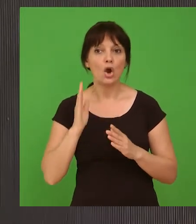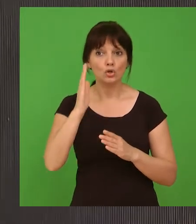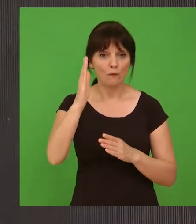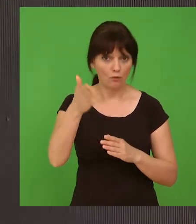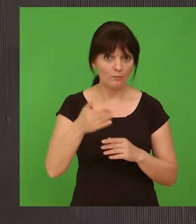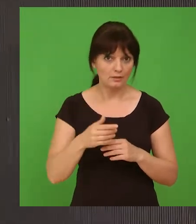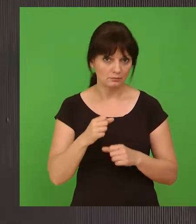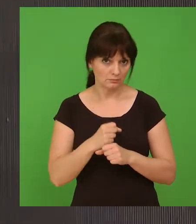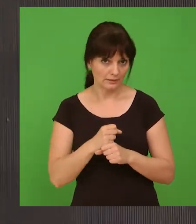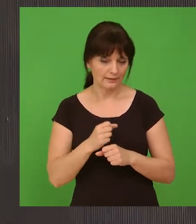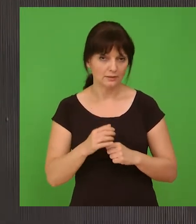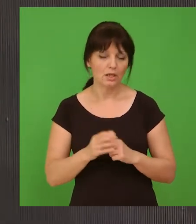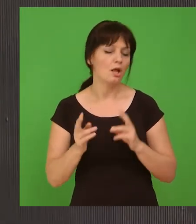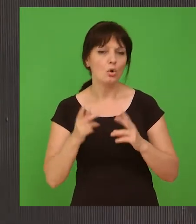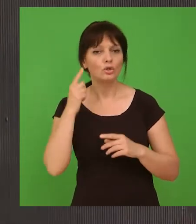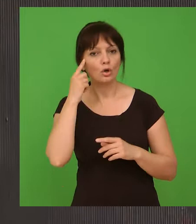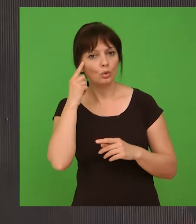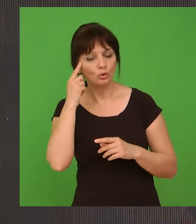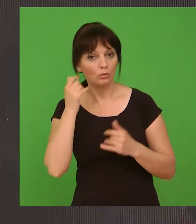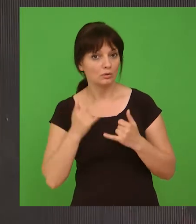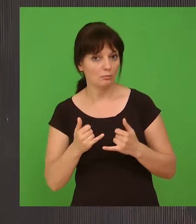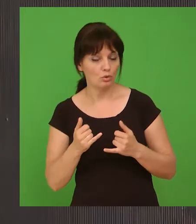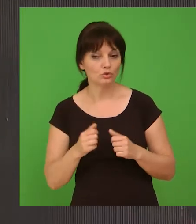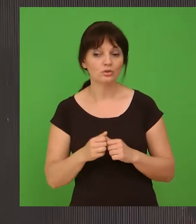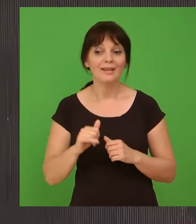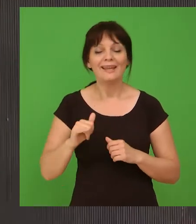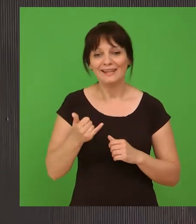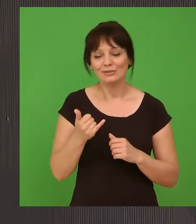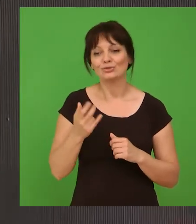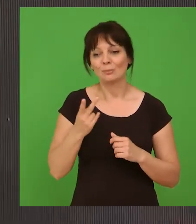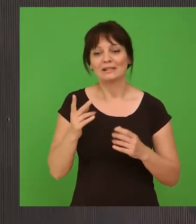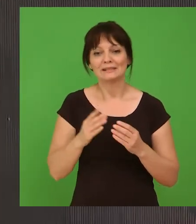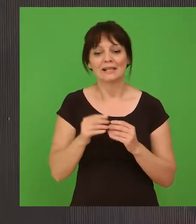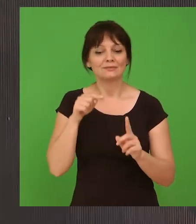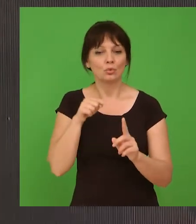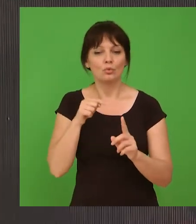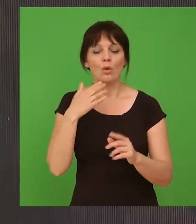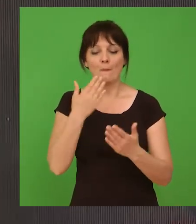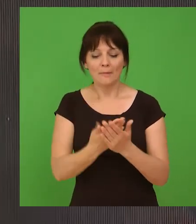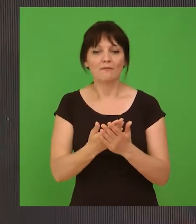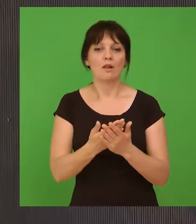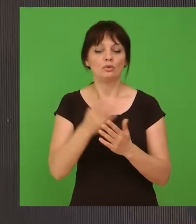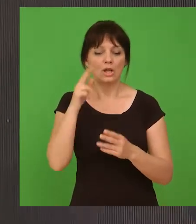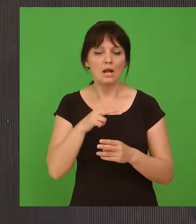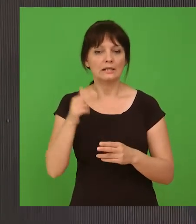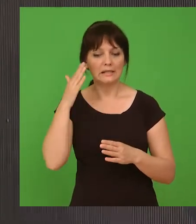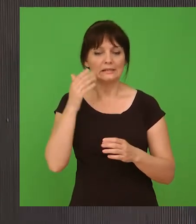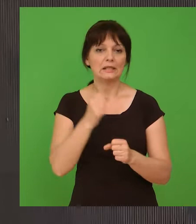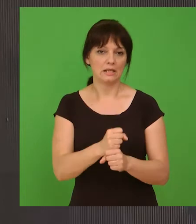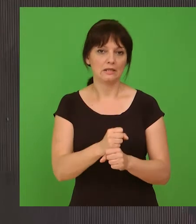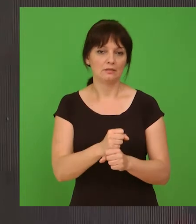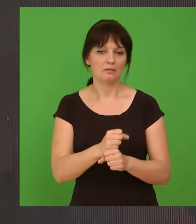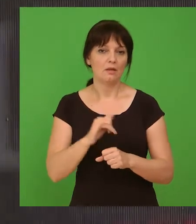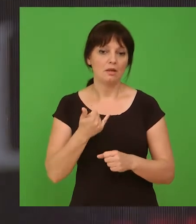jövőben megtenni, hogyan gondolkodnak most. És egyben megvallotta a maga keresztény hitét, meggyőződését,